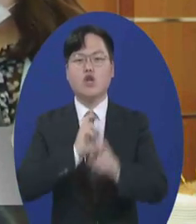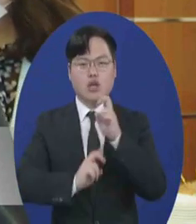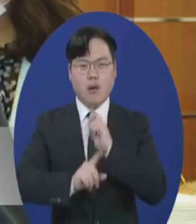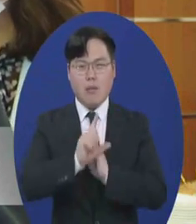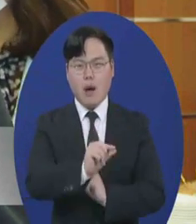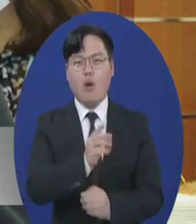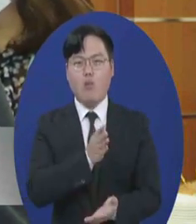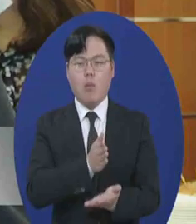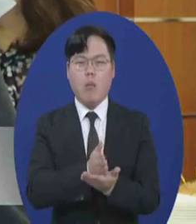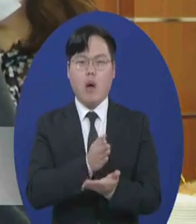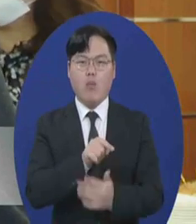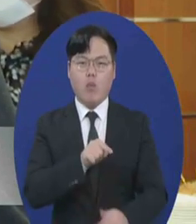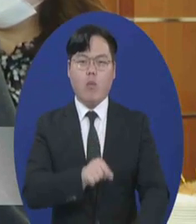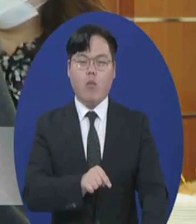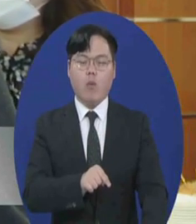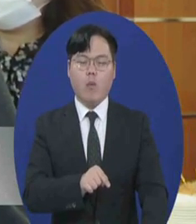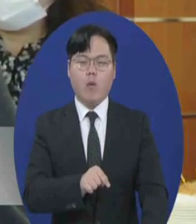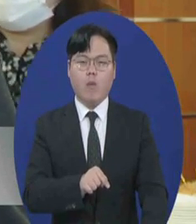дээрэс нь одоо баг